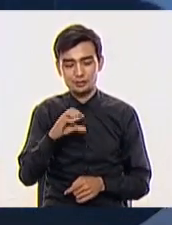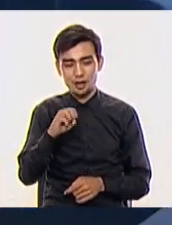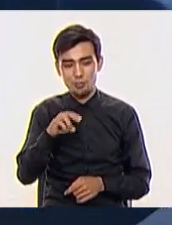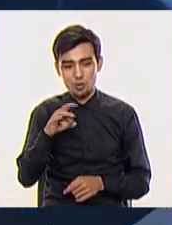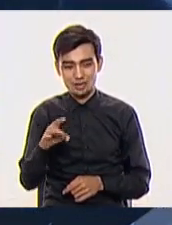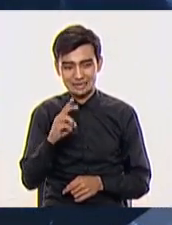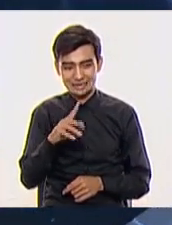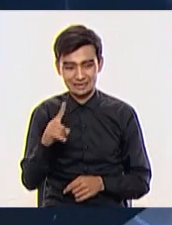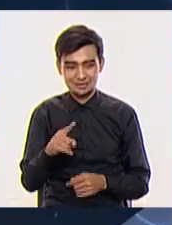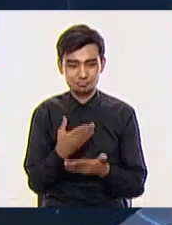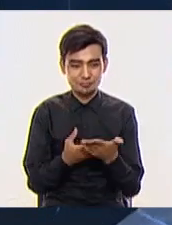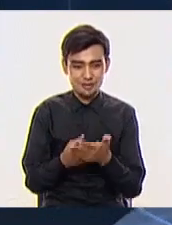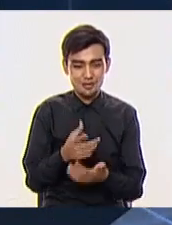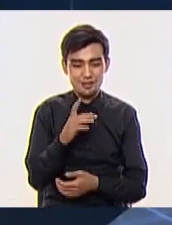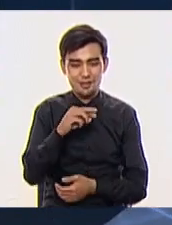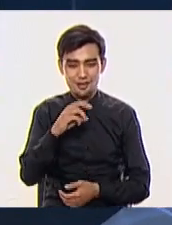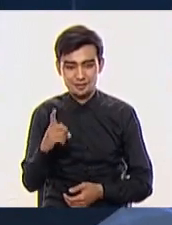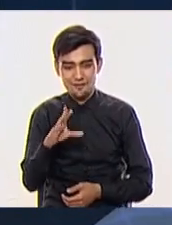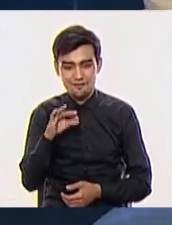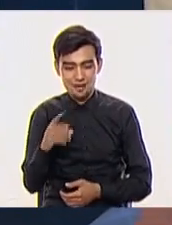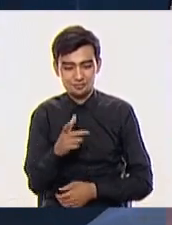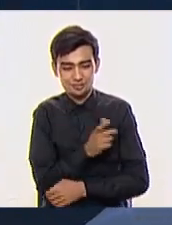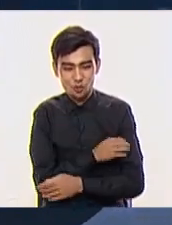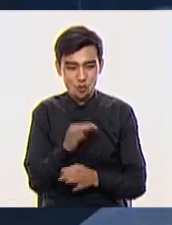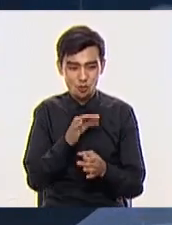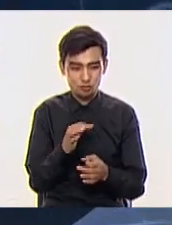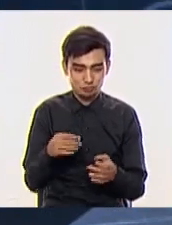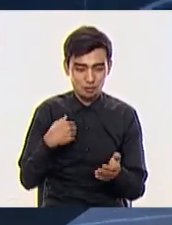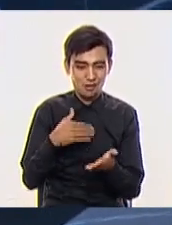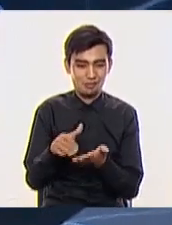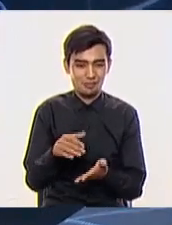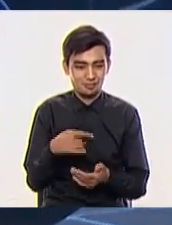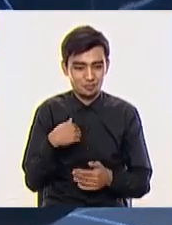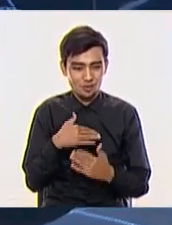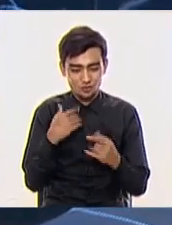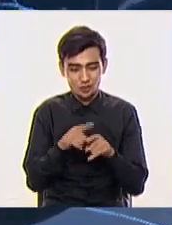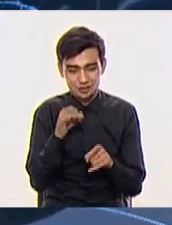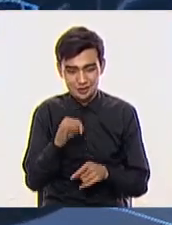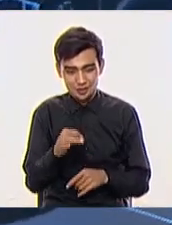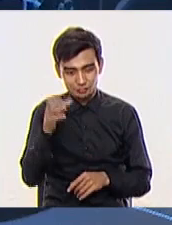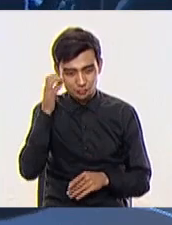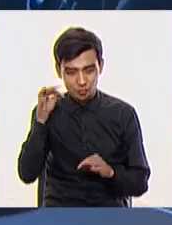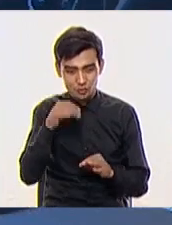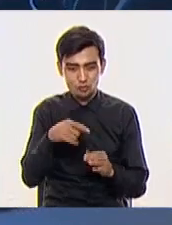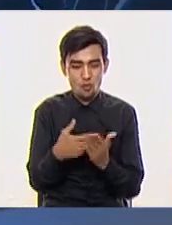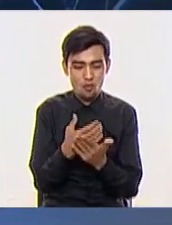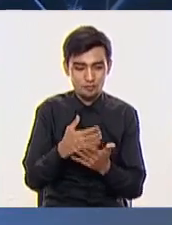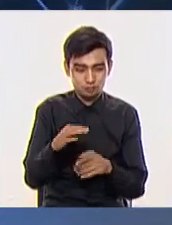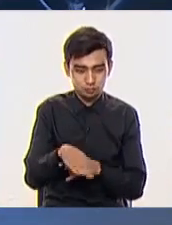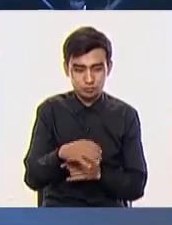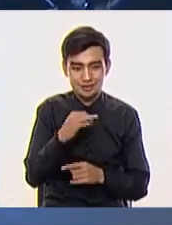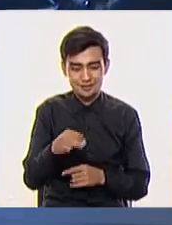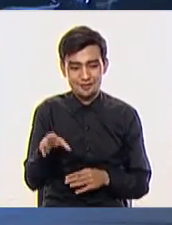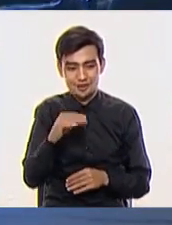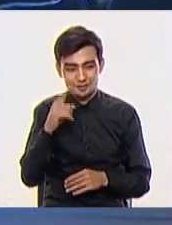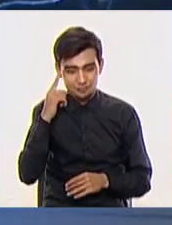отказалось рекомендовать КазВак к применению. Ученых смутили производственный процесс, отсутствие информации и, как они сами